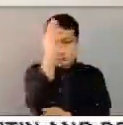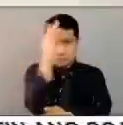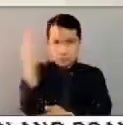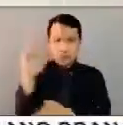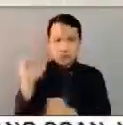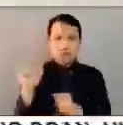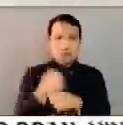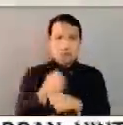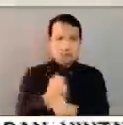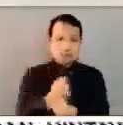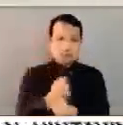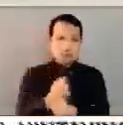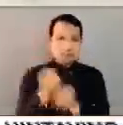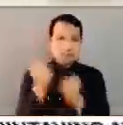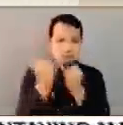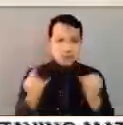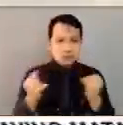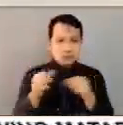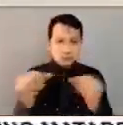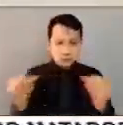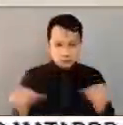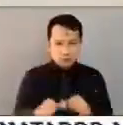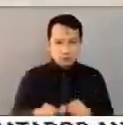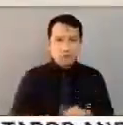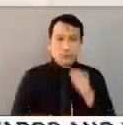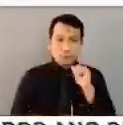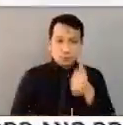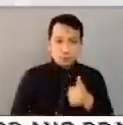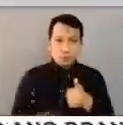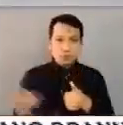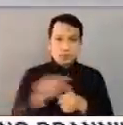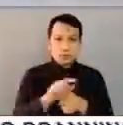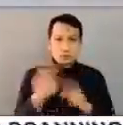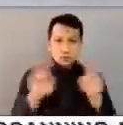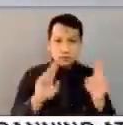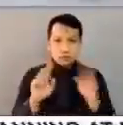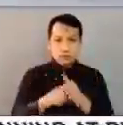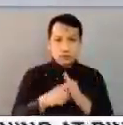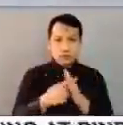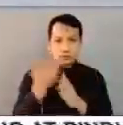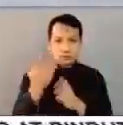nasira ang mga ari-arian dahil sa pagbaha sa Medinipur City, India.